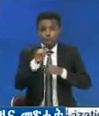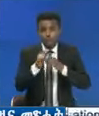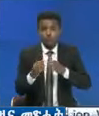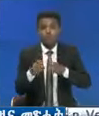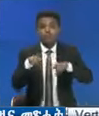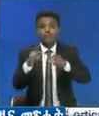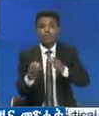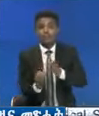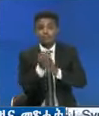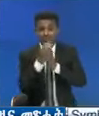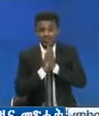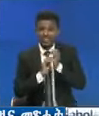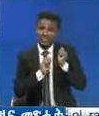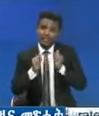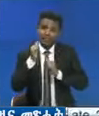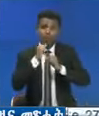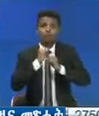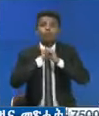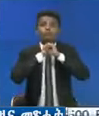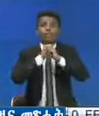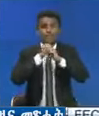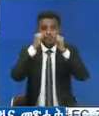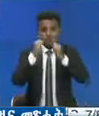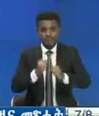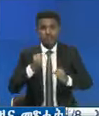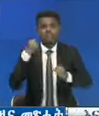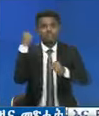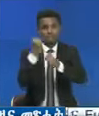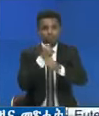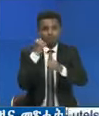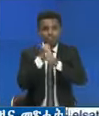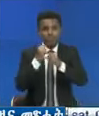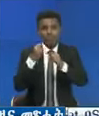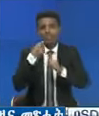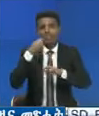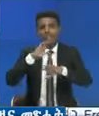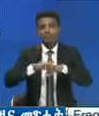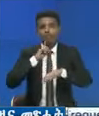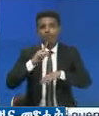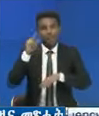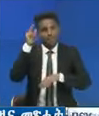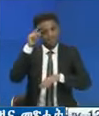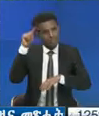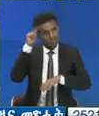ቀድሞ ለመከላከል የሚያስችሉ ስራዎችን በመስራት ላይ መሆኑን አስታውቋል። በቀለት ሾመ ተጨማሪ አለው።